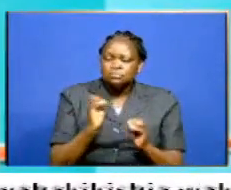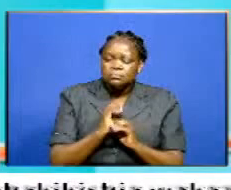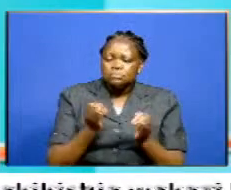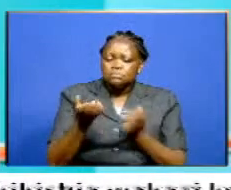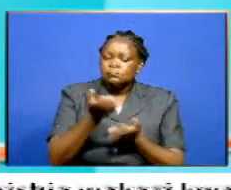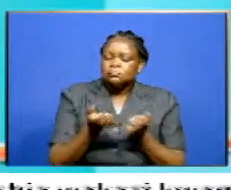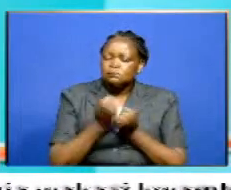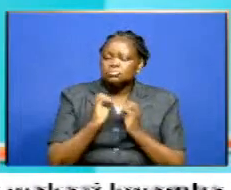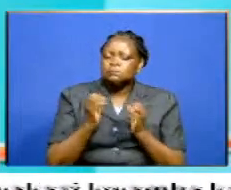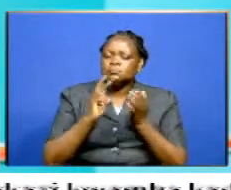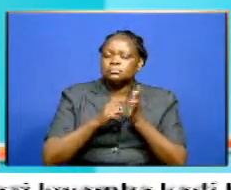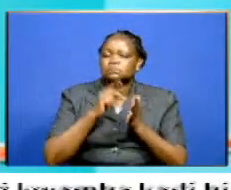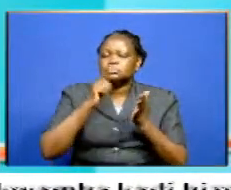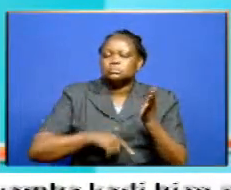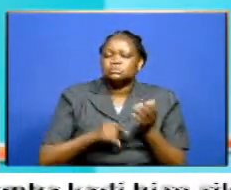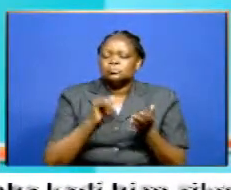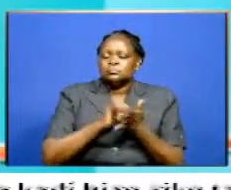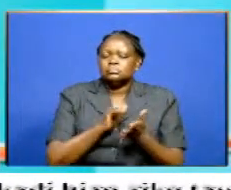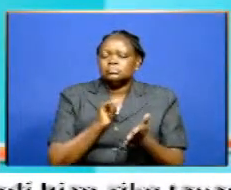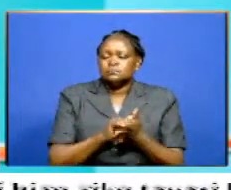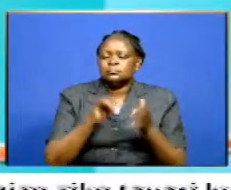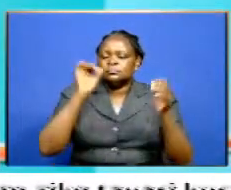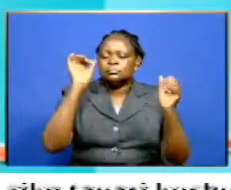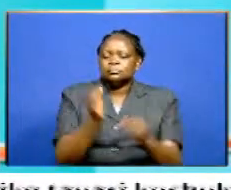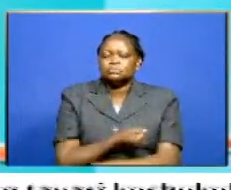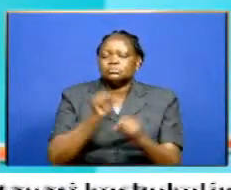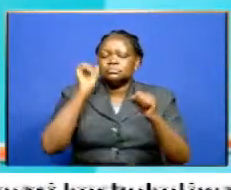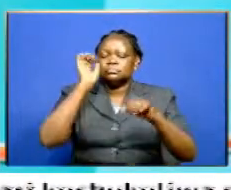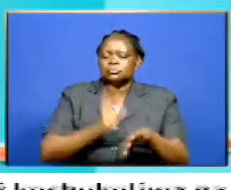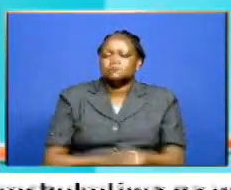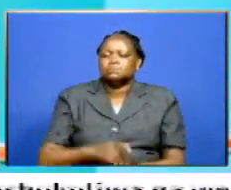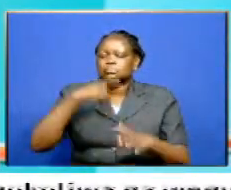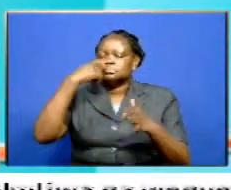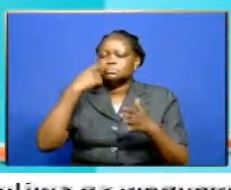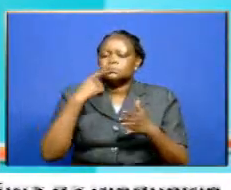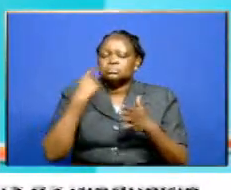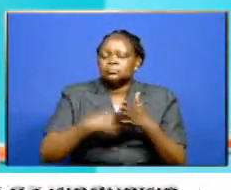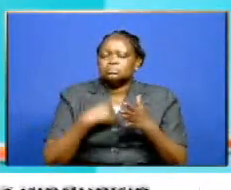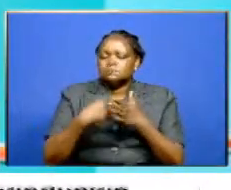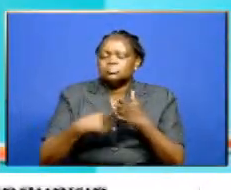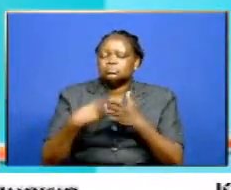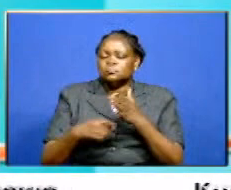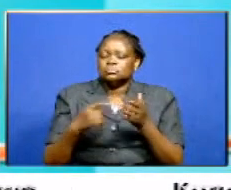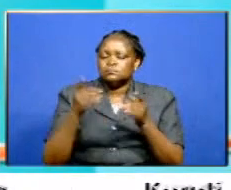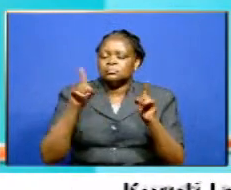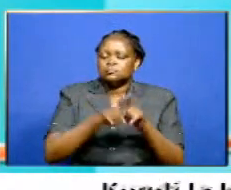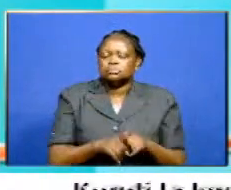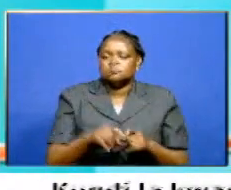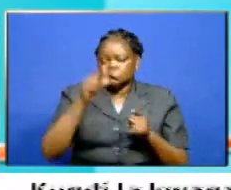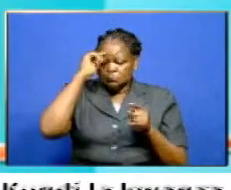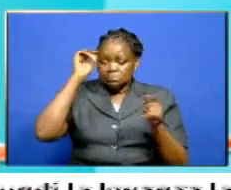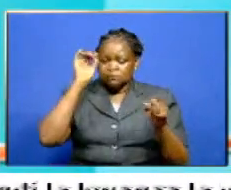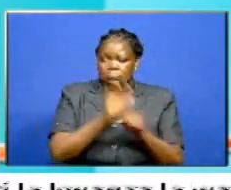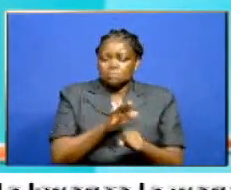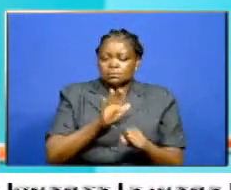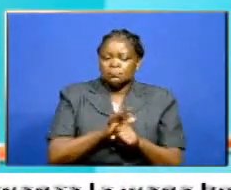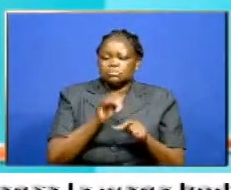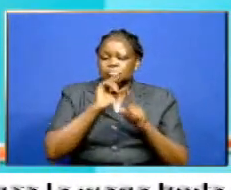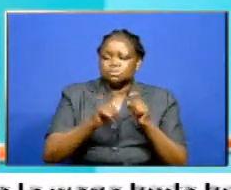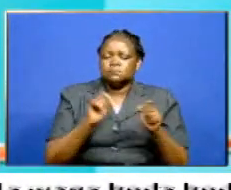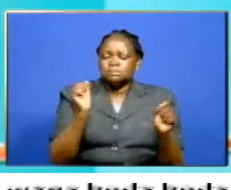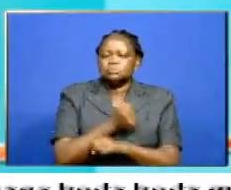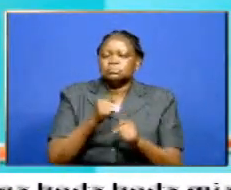then inamaanisha kwamba hatuwezi pata ushuru kama serikali, masuala mengi haezi kutekelezwa kama jinsi